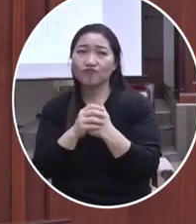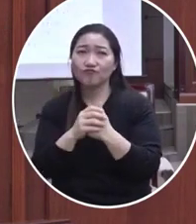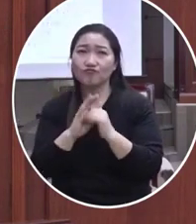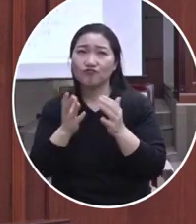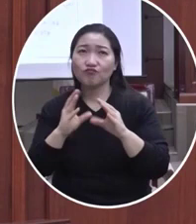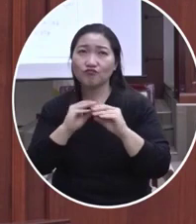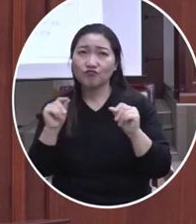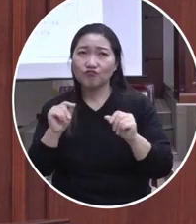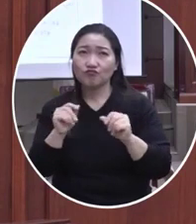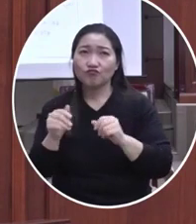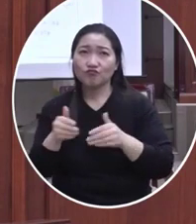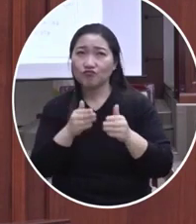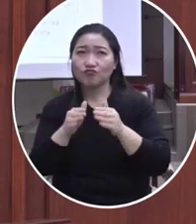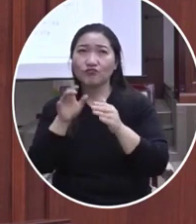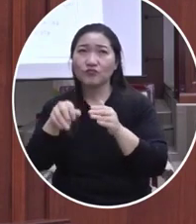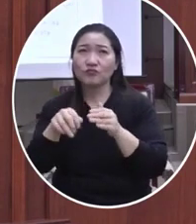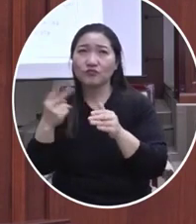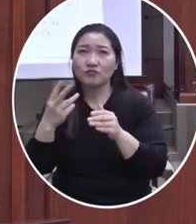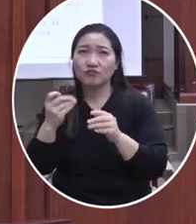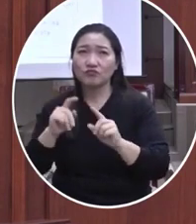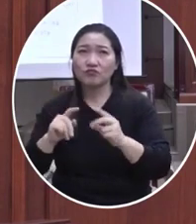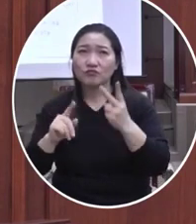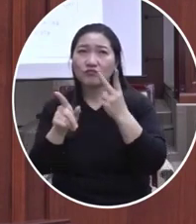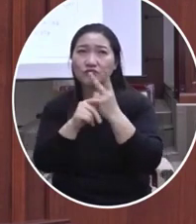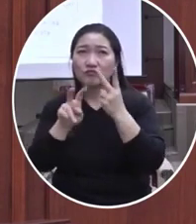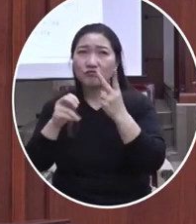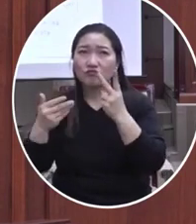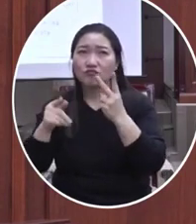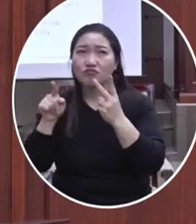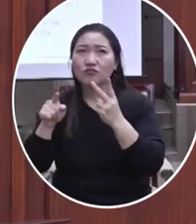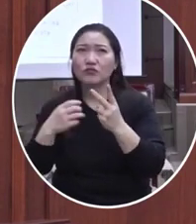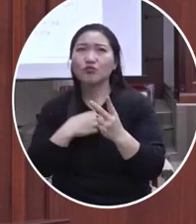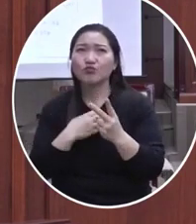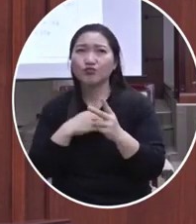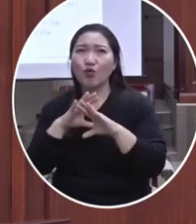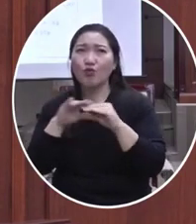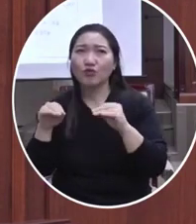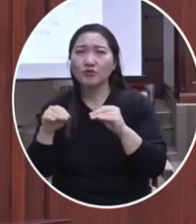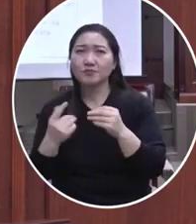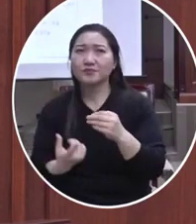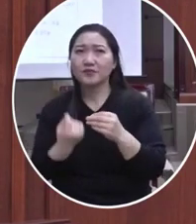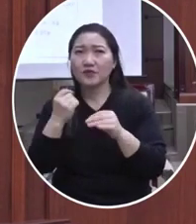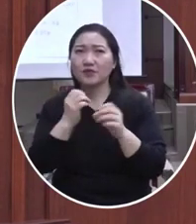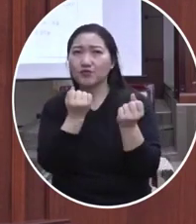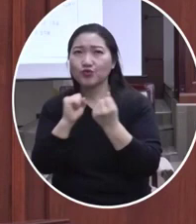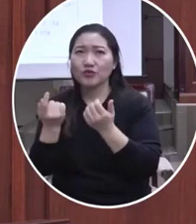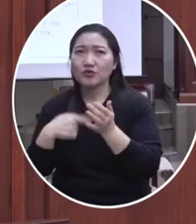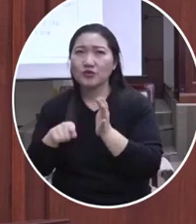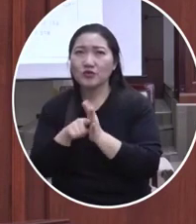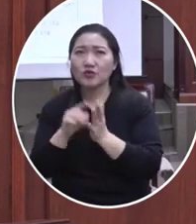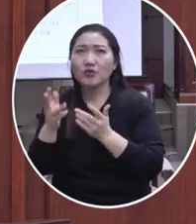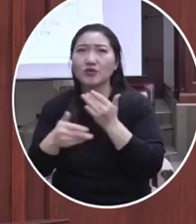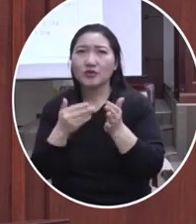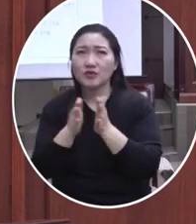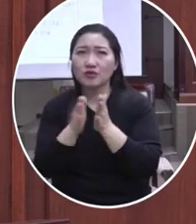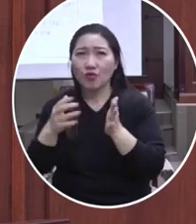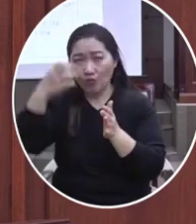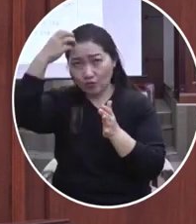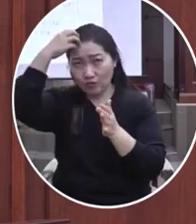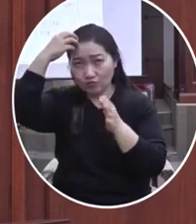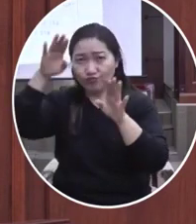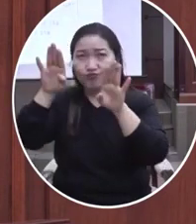있습니다 국토교통부는 2016년 2월 29일 이주민들의 불안감을 해소하고 신속한 대피를 위해 하재